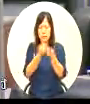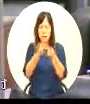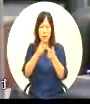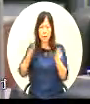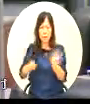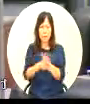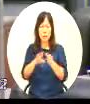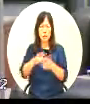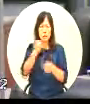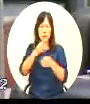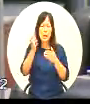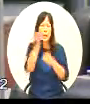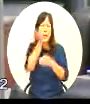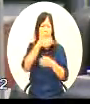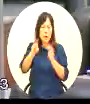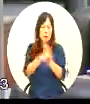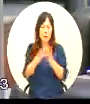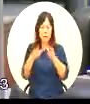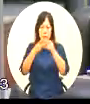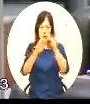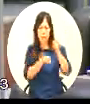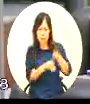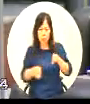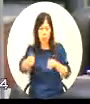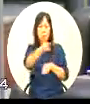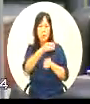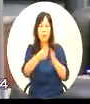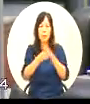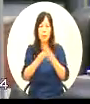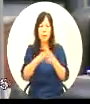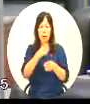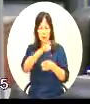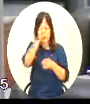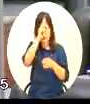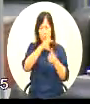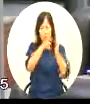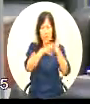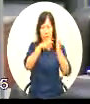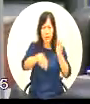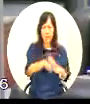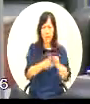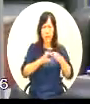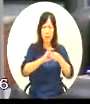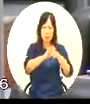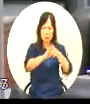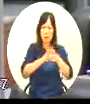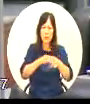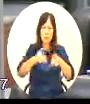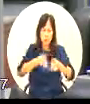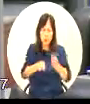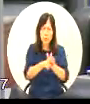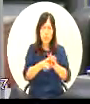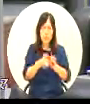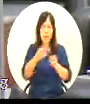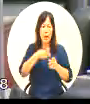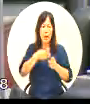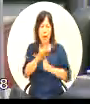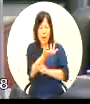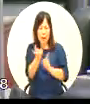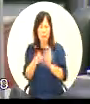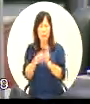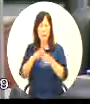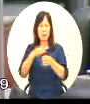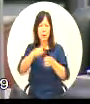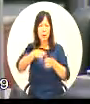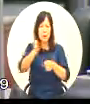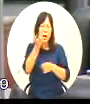要辟建第二交流道，甚至我们很期待高铁桥下的联络道路从我们的阿莲区一直往南，经